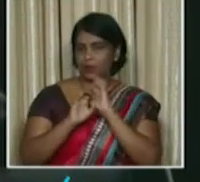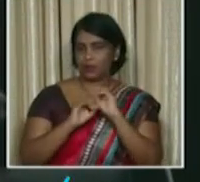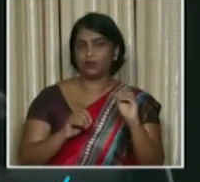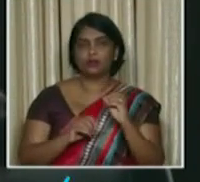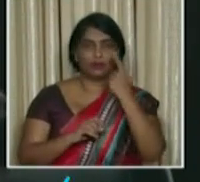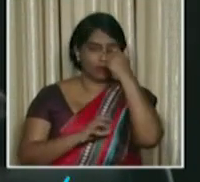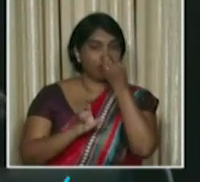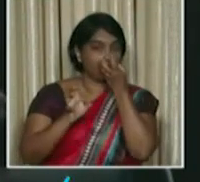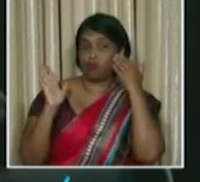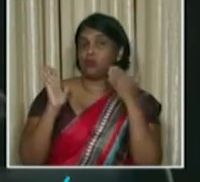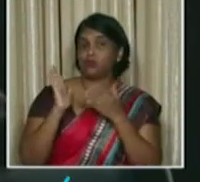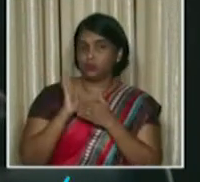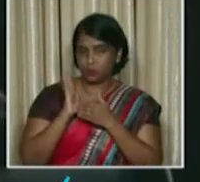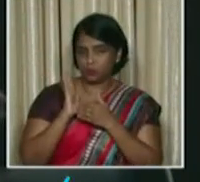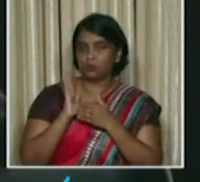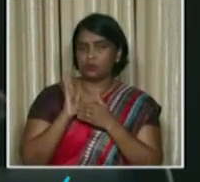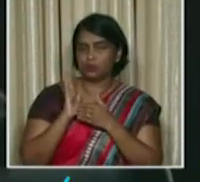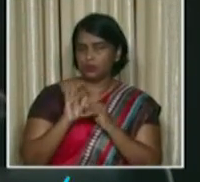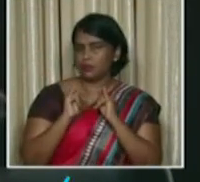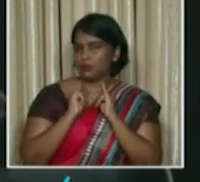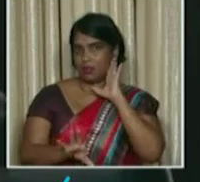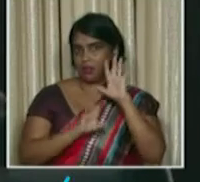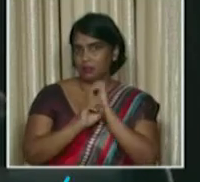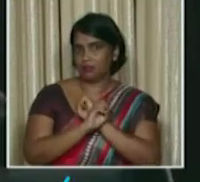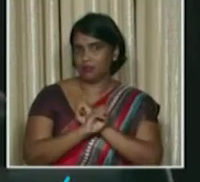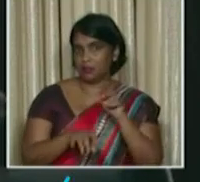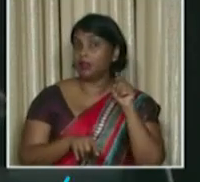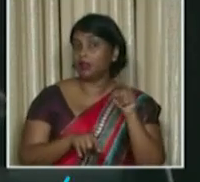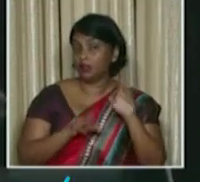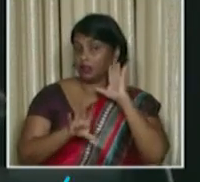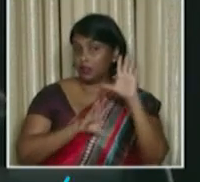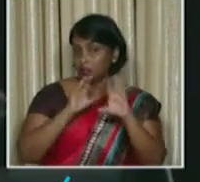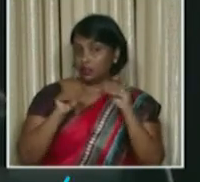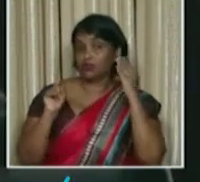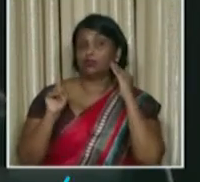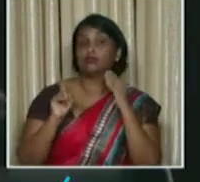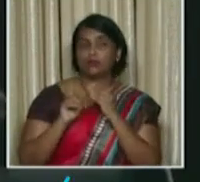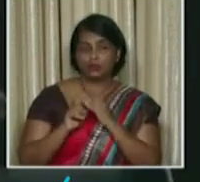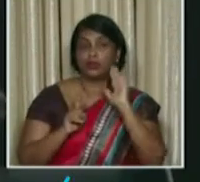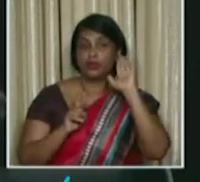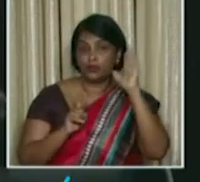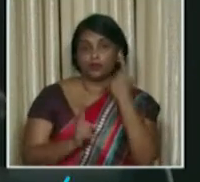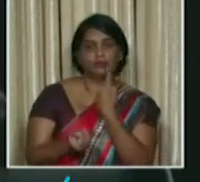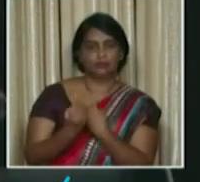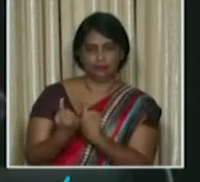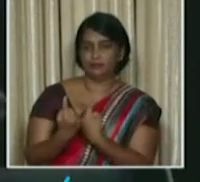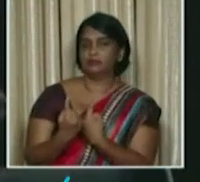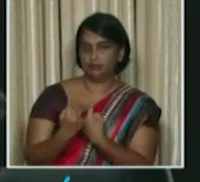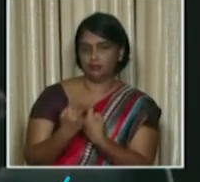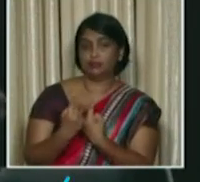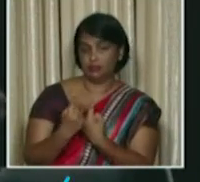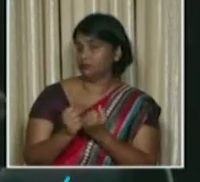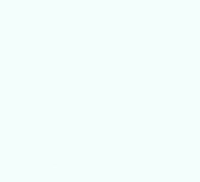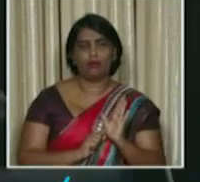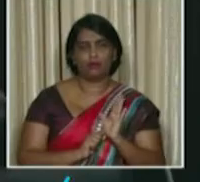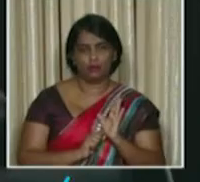පාස්කු ප්‍රහාරය සම්බන්ධව ඉතාමත්ම බරපතල ප්‍රශ්නයක්. ඒ තොරතුරු ටික සම්බන්ධව විශේෂ පරීක්ෂණයක් සිදු කළ